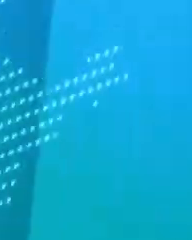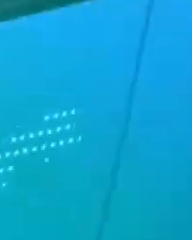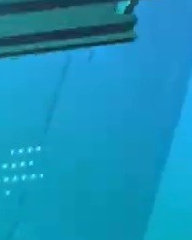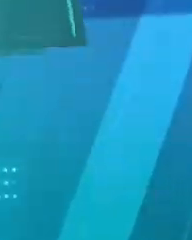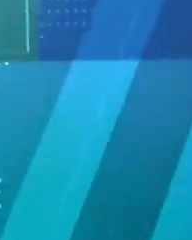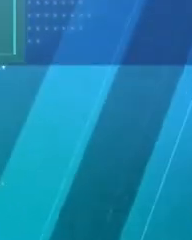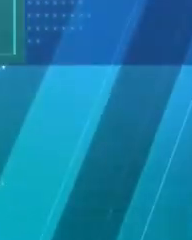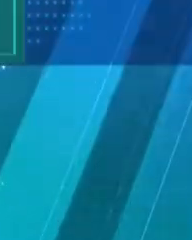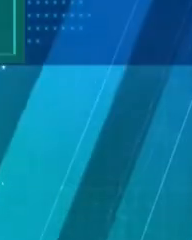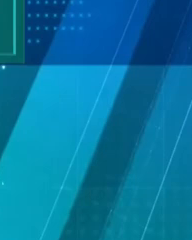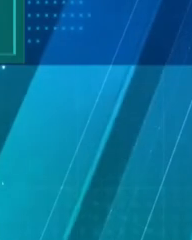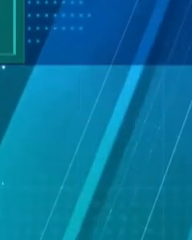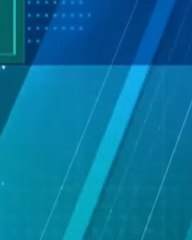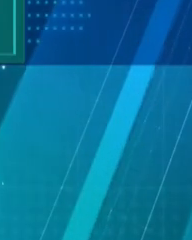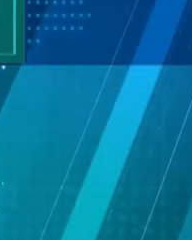Дякую.